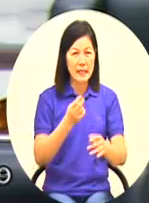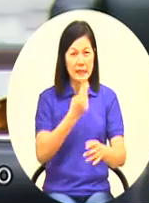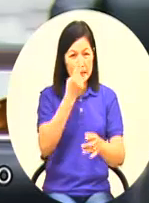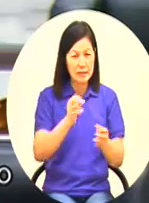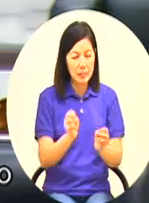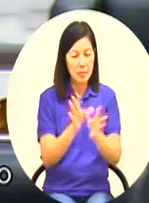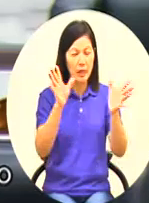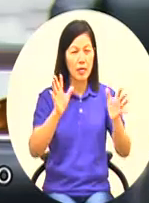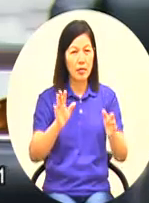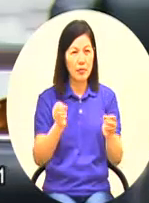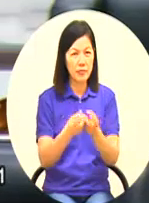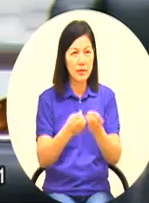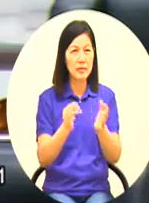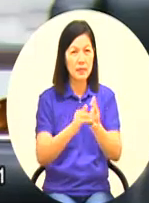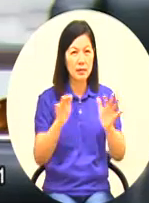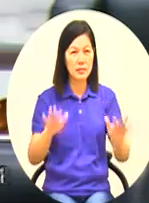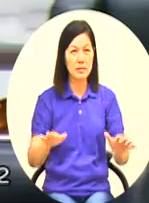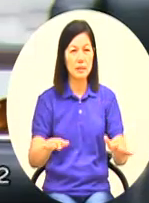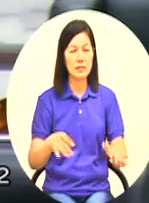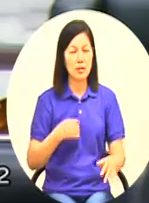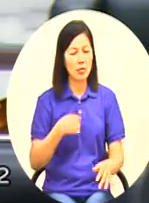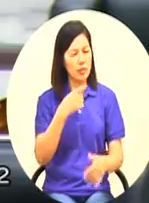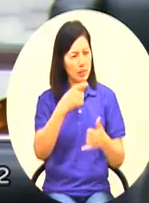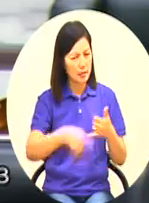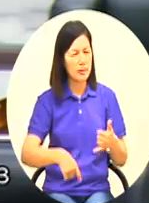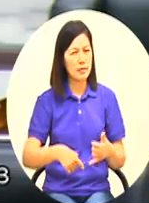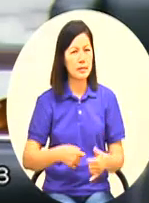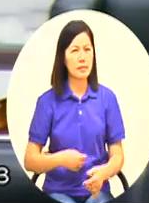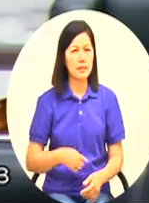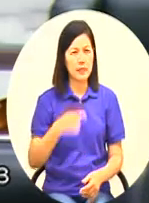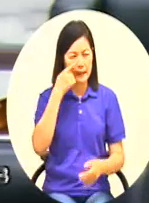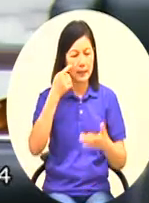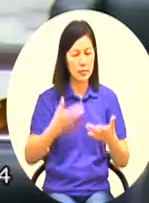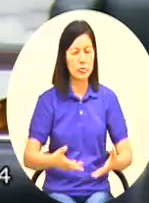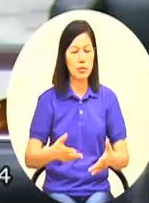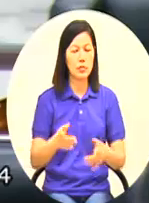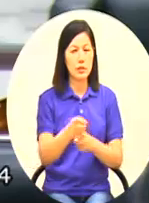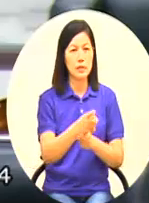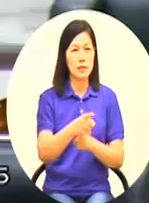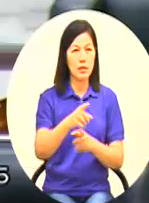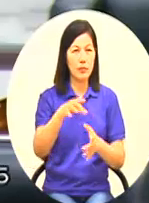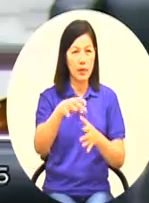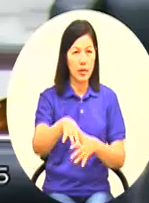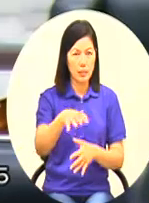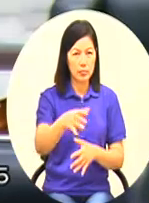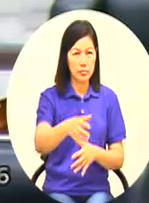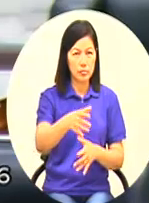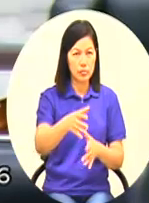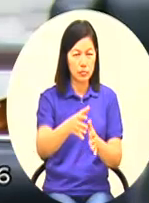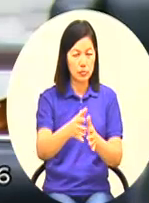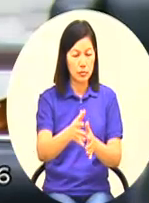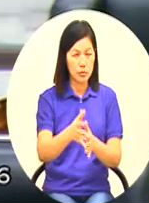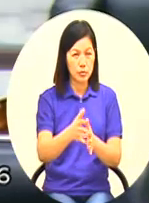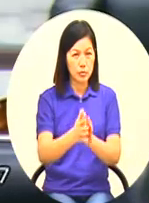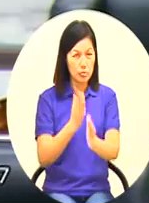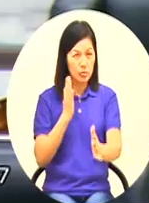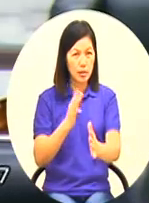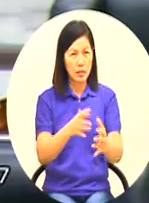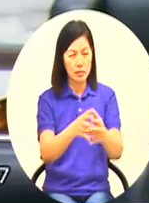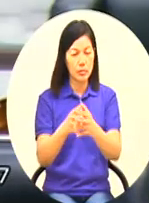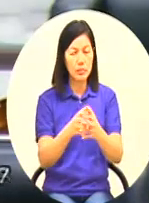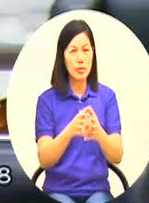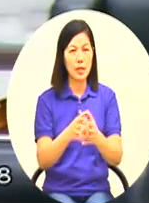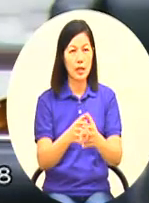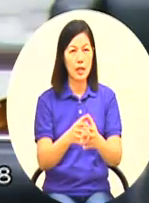席都非常的重视说我们的消防局团队，那的装备有够无？我们的